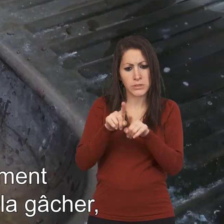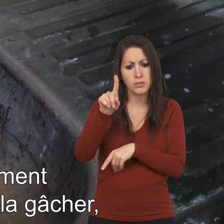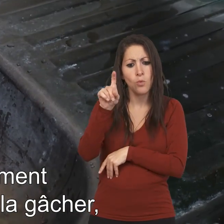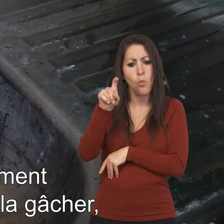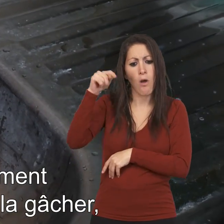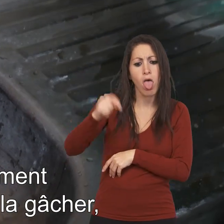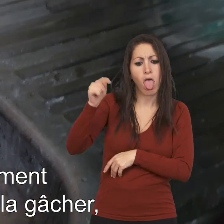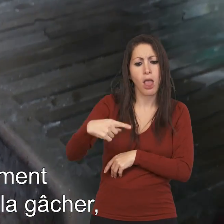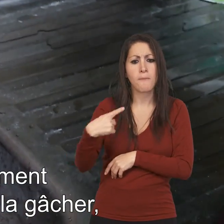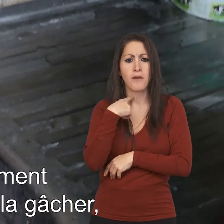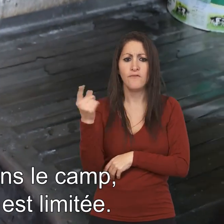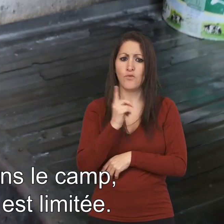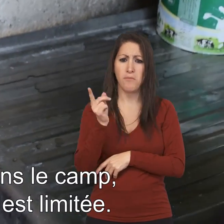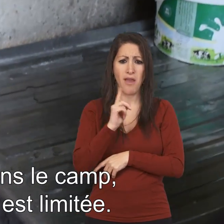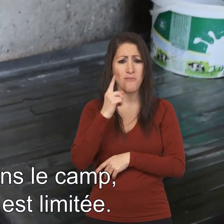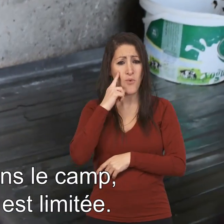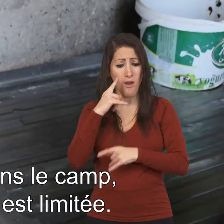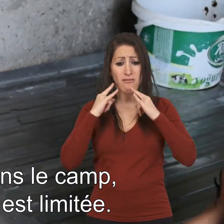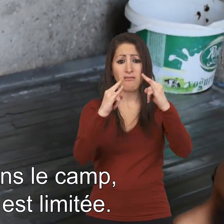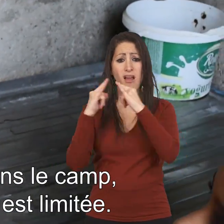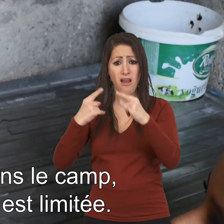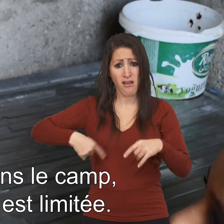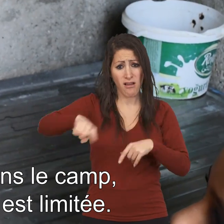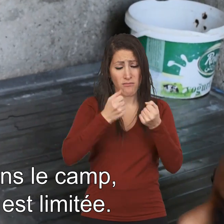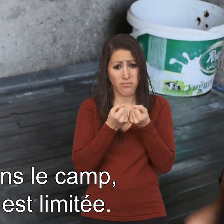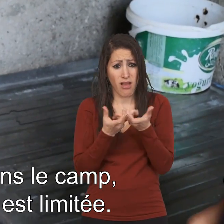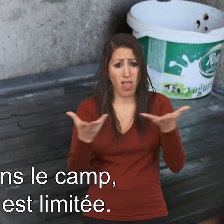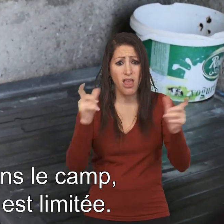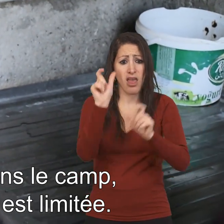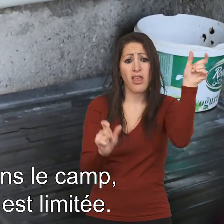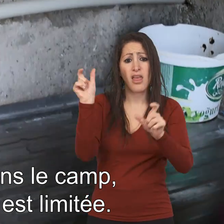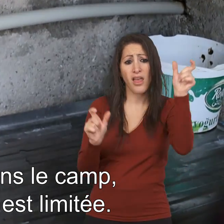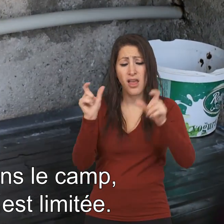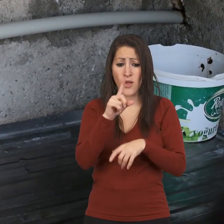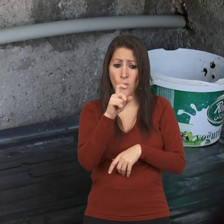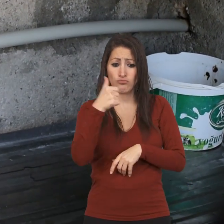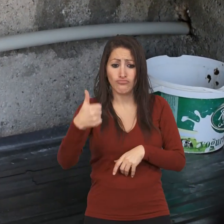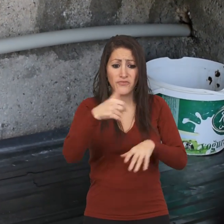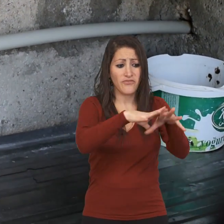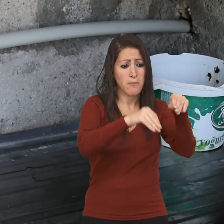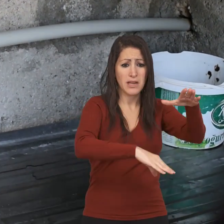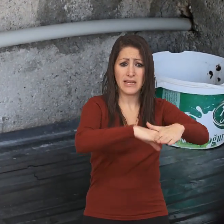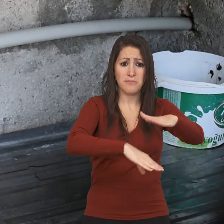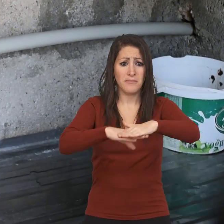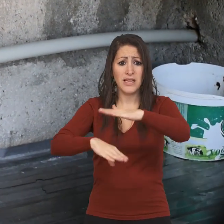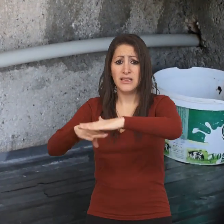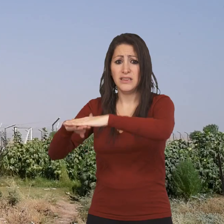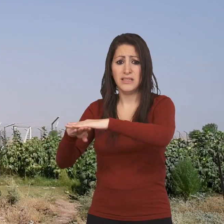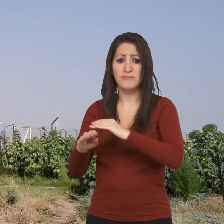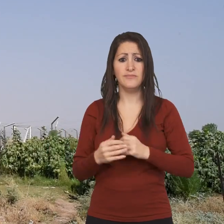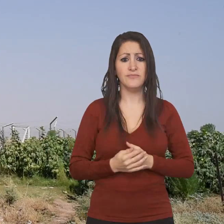l'eau pour ne pas la gâcher, car nous sommes nombreux dans le camp et la quantité d'eau par famille est limitée.